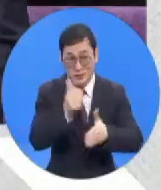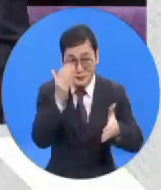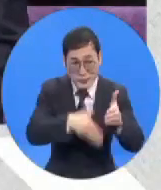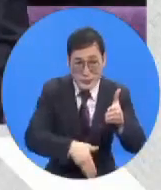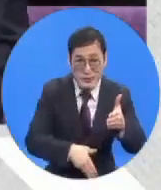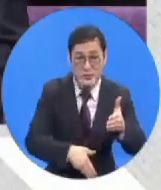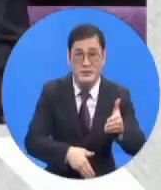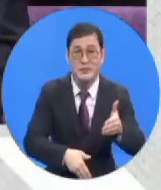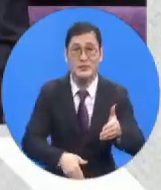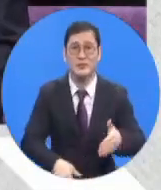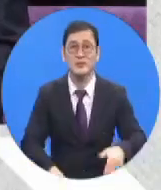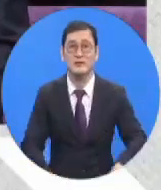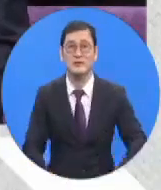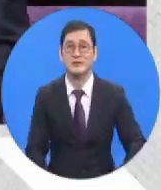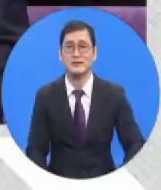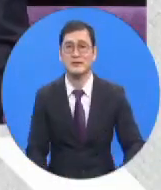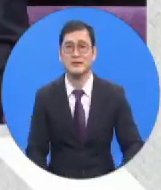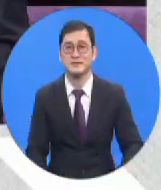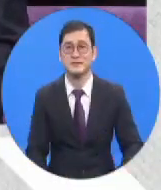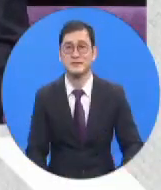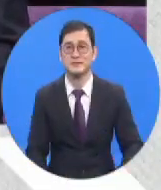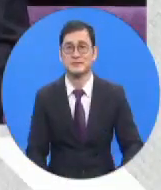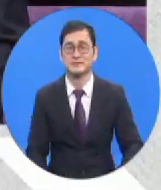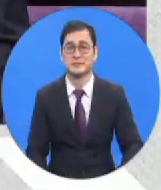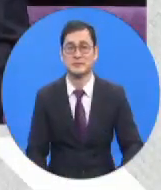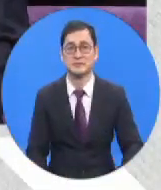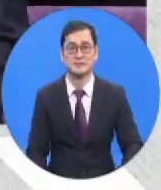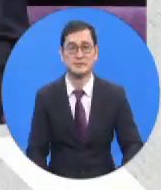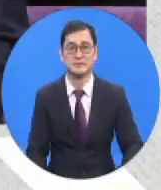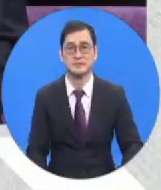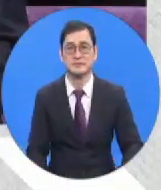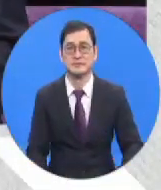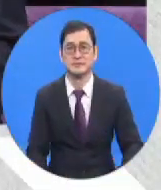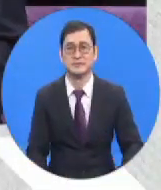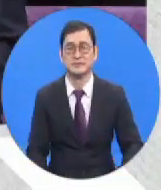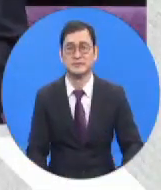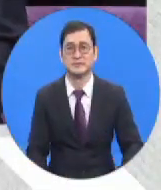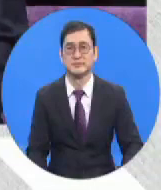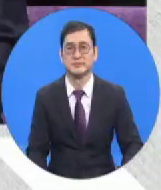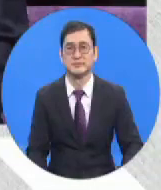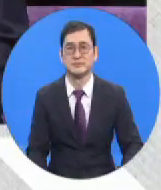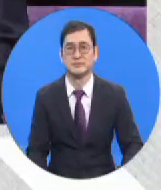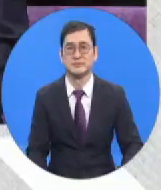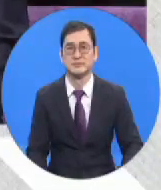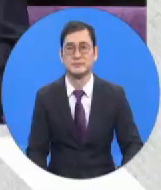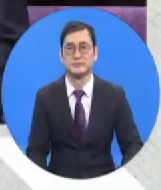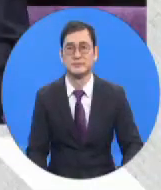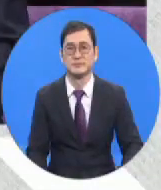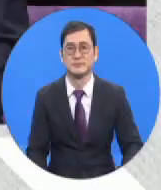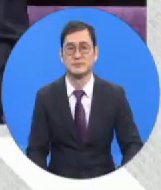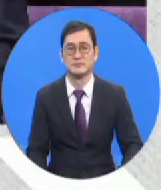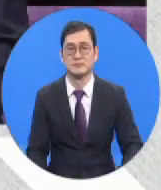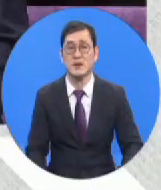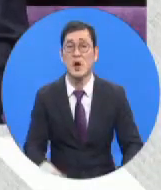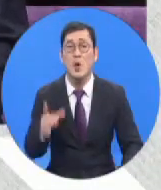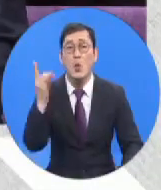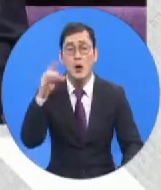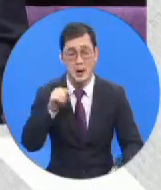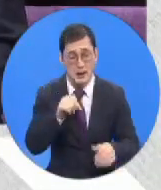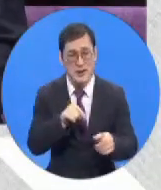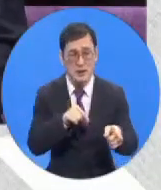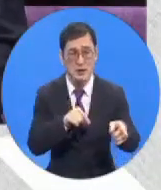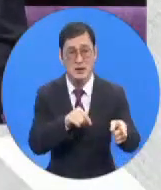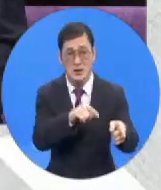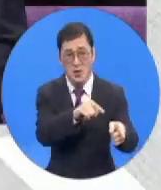문제지. 그리고 아까 말씀하신 것처럼 검찰이 애초부터 제대로 수사했으면 생기지 않았을 문제다. 이렇게 주장을 하고